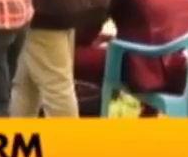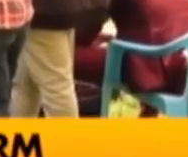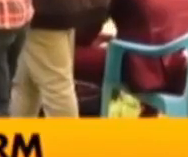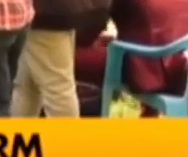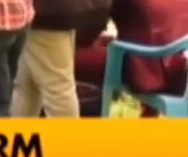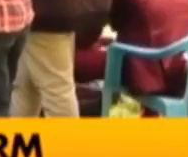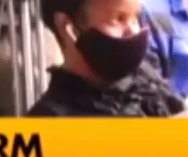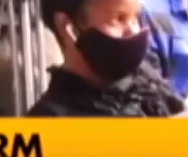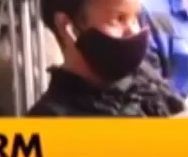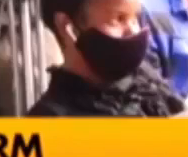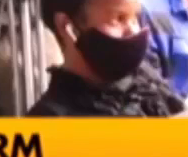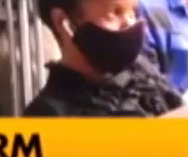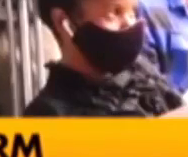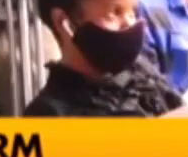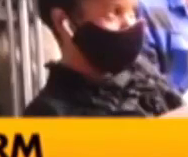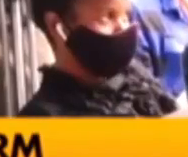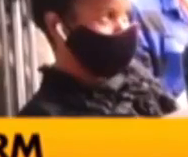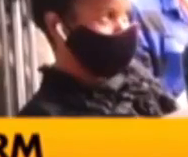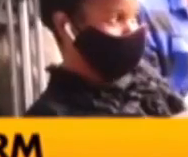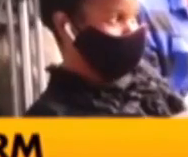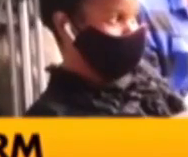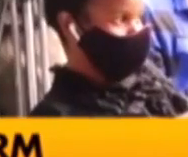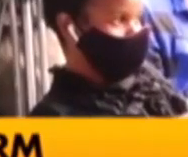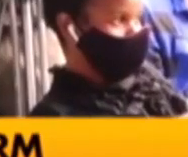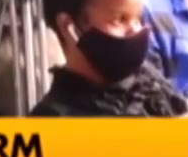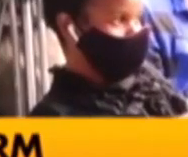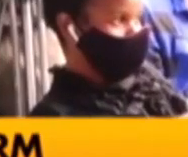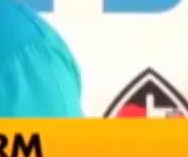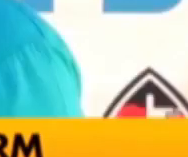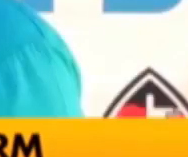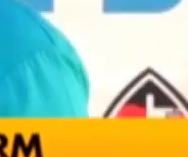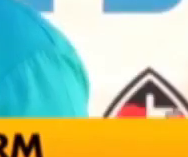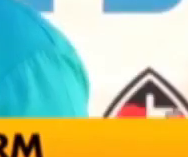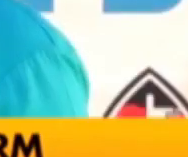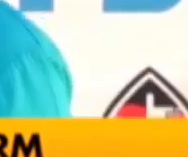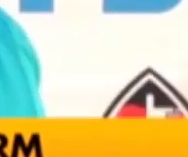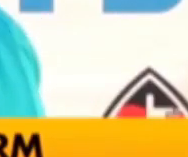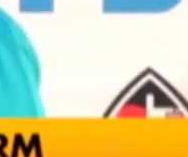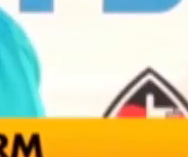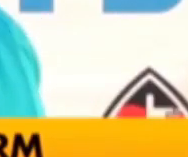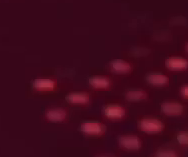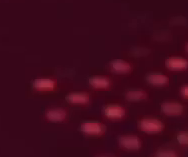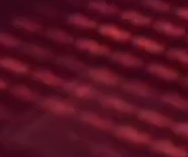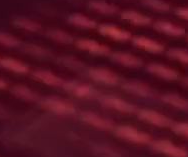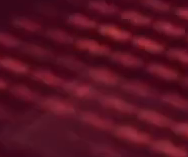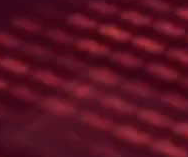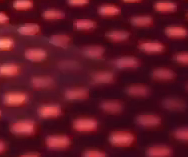Bannakibiina kya FDC bakukulumidde NRM. Fe tuwaleta ebyokugaba emitwalo 10.